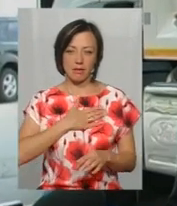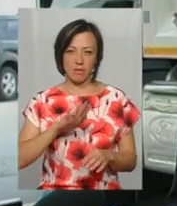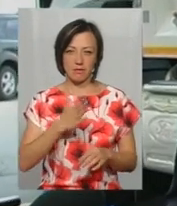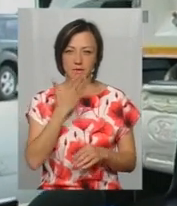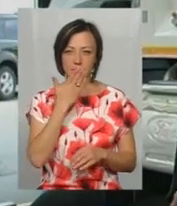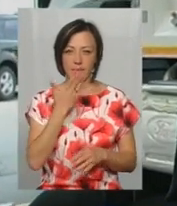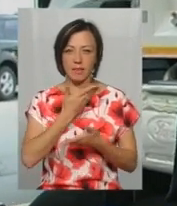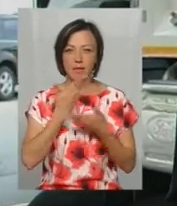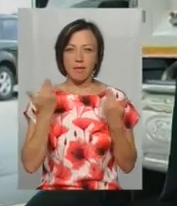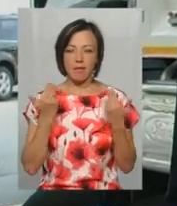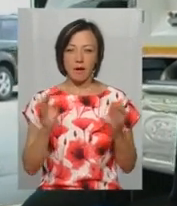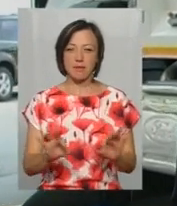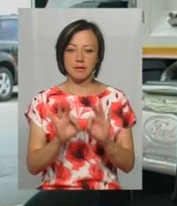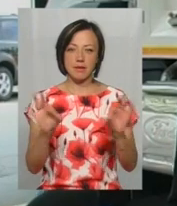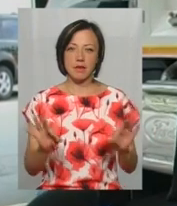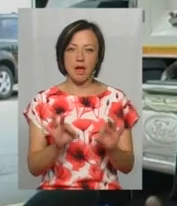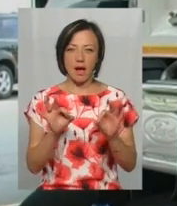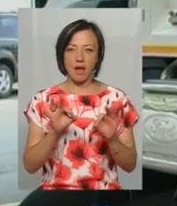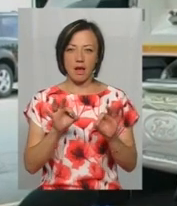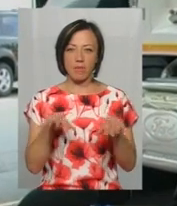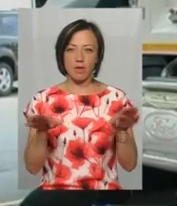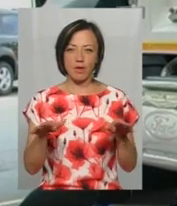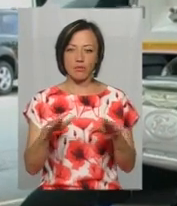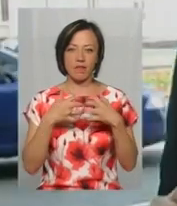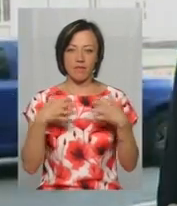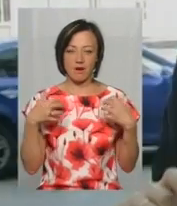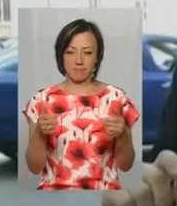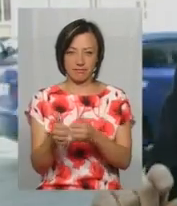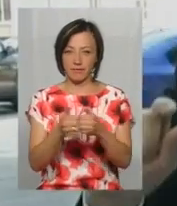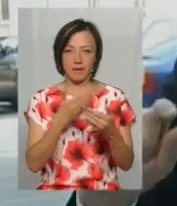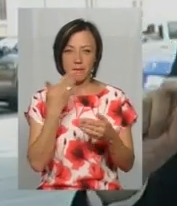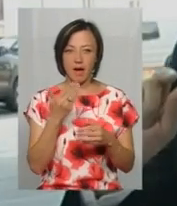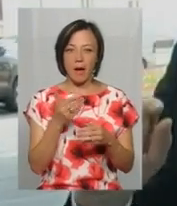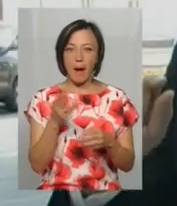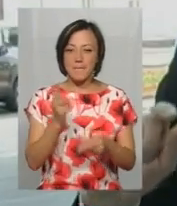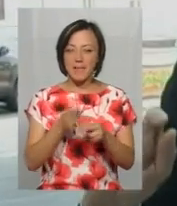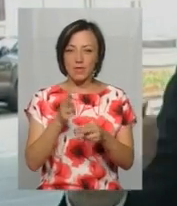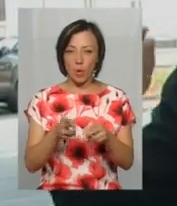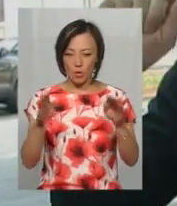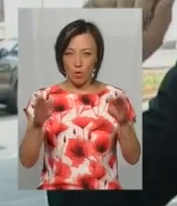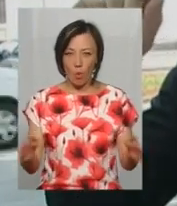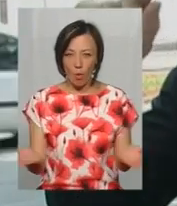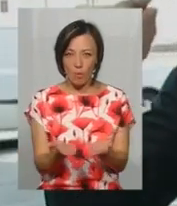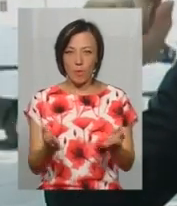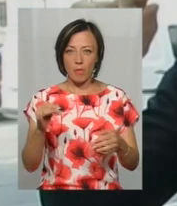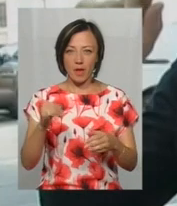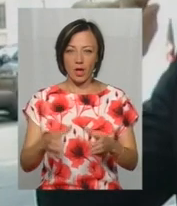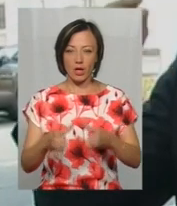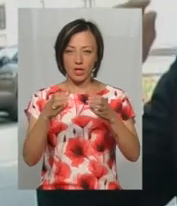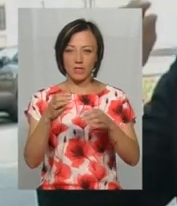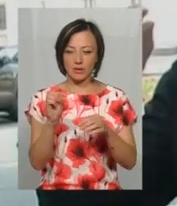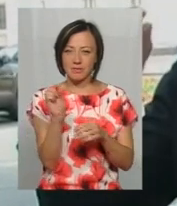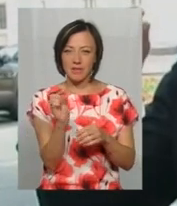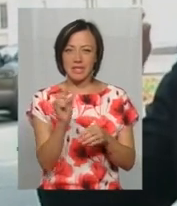запаху, немає ніяких пташок, немає ніяких звірів кругом. Відстань між самим бетонним коробом і кришкою приблизно